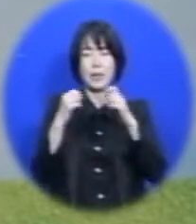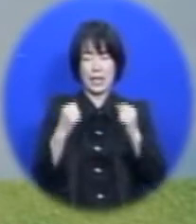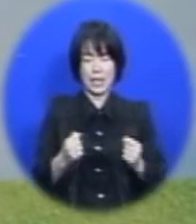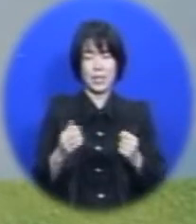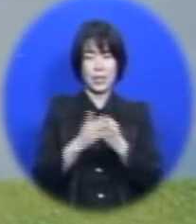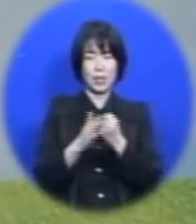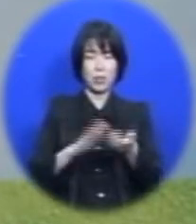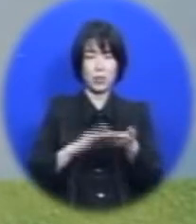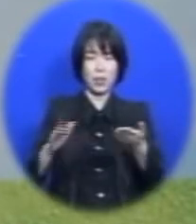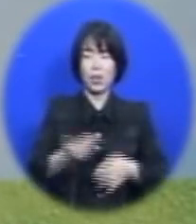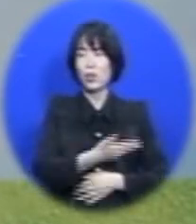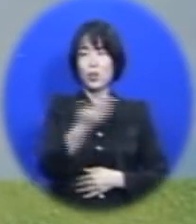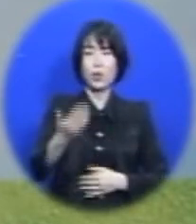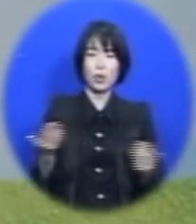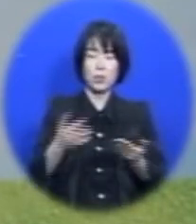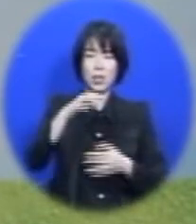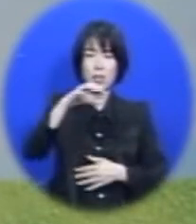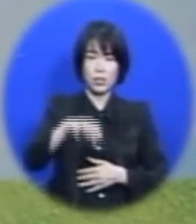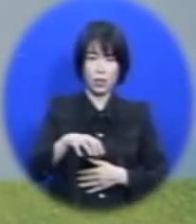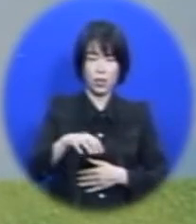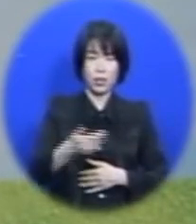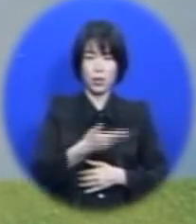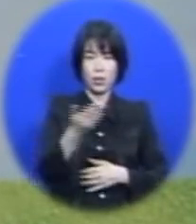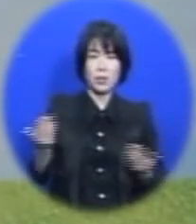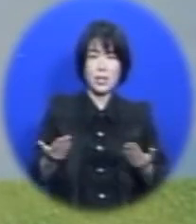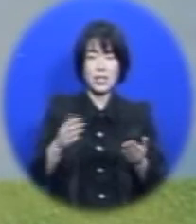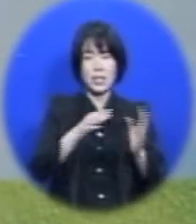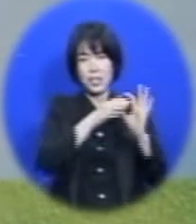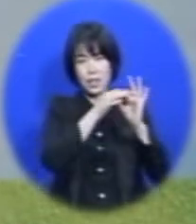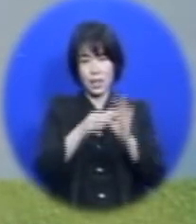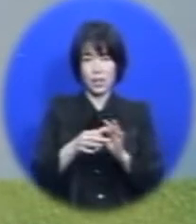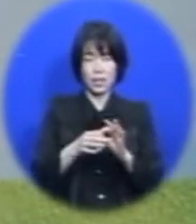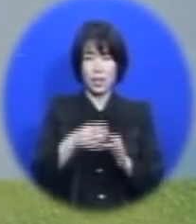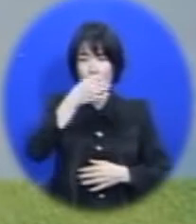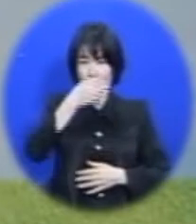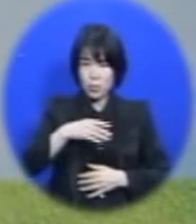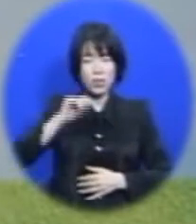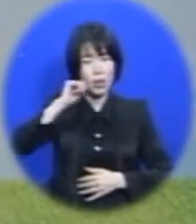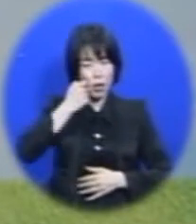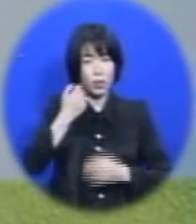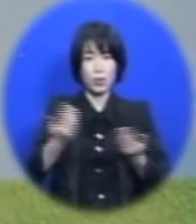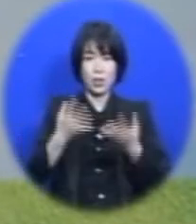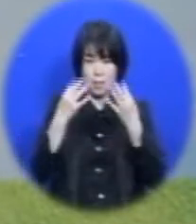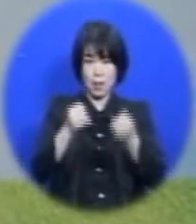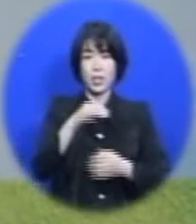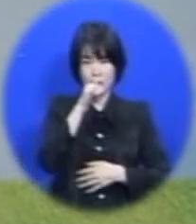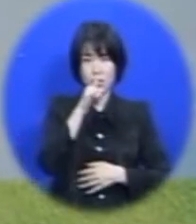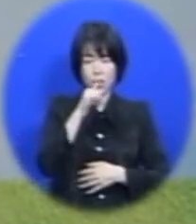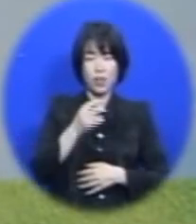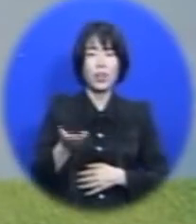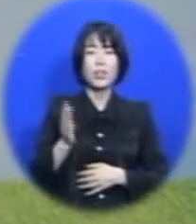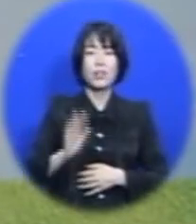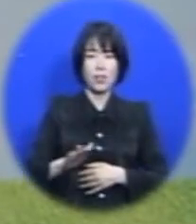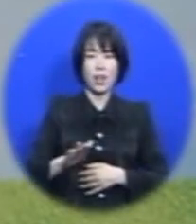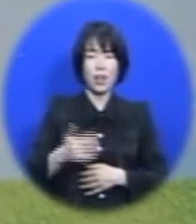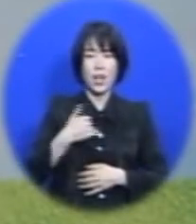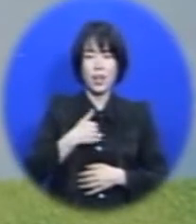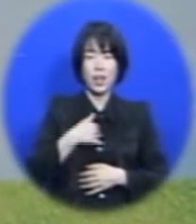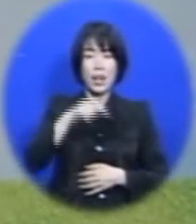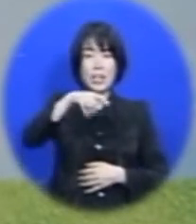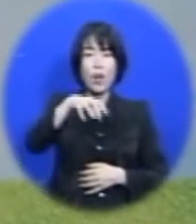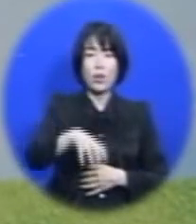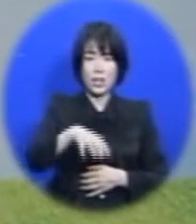여러분의 일터에, 여러분이 일할 때, 여러분이 일하면서 힘든 일, 어려운 일 얼마나 많겠어요. 그러나 내가